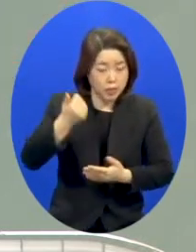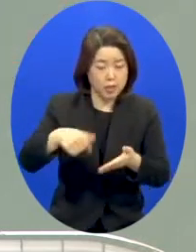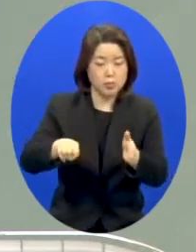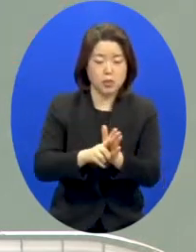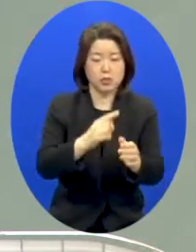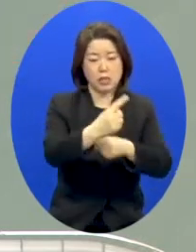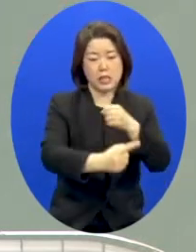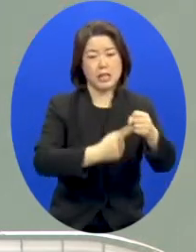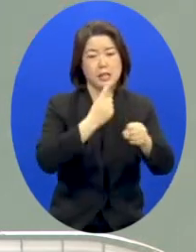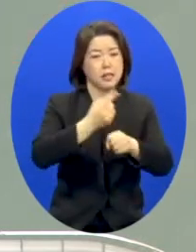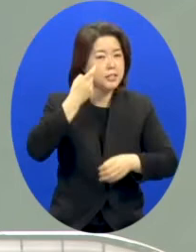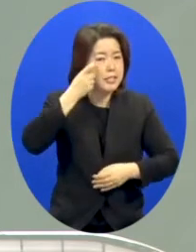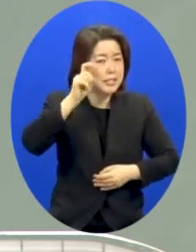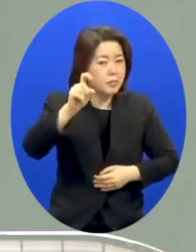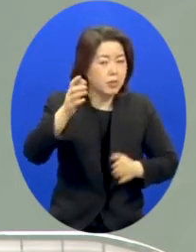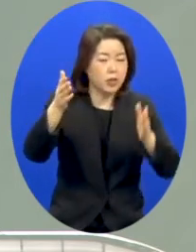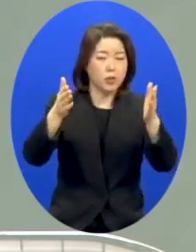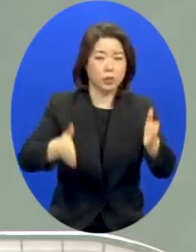기도했습니다